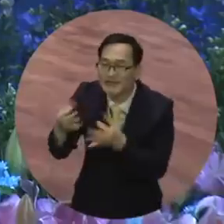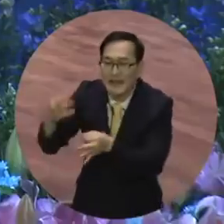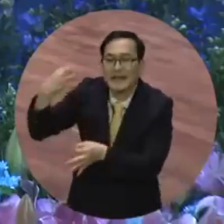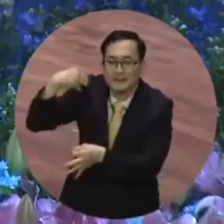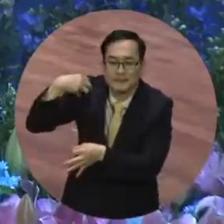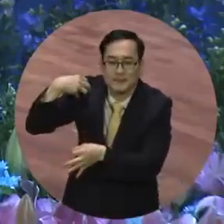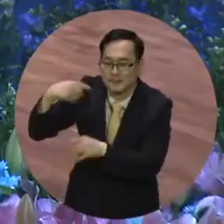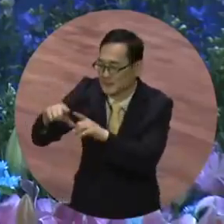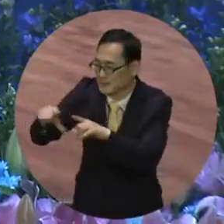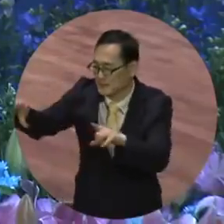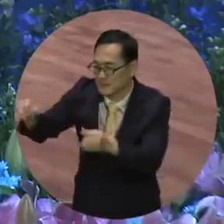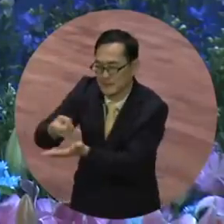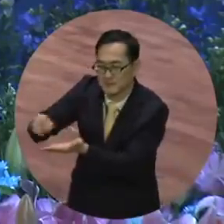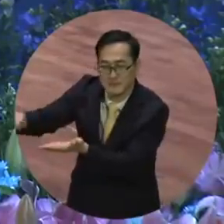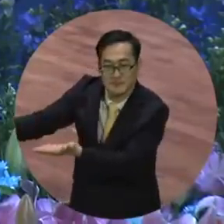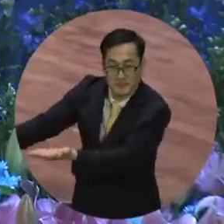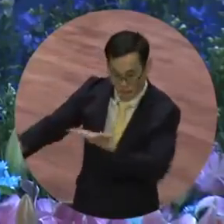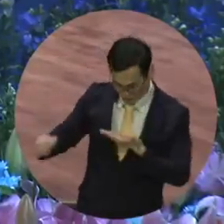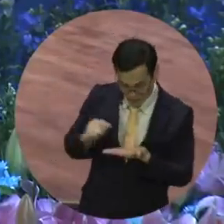있어요. 수표란 거는.